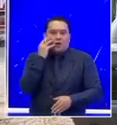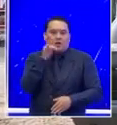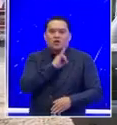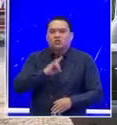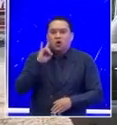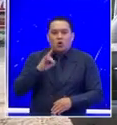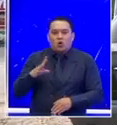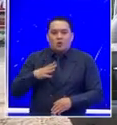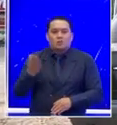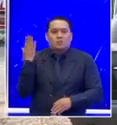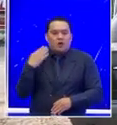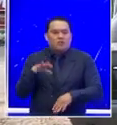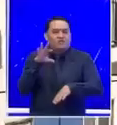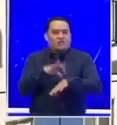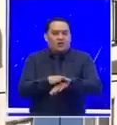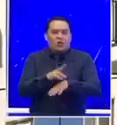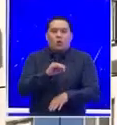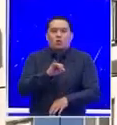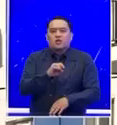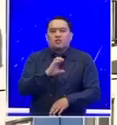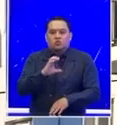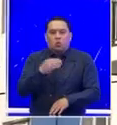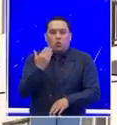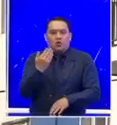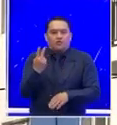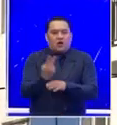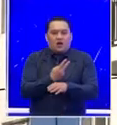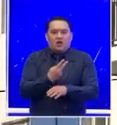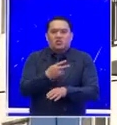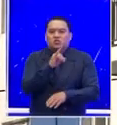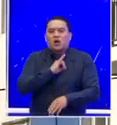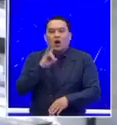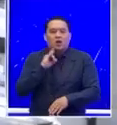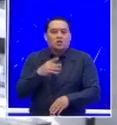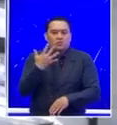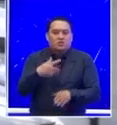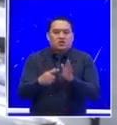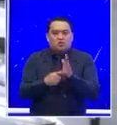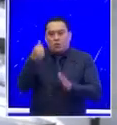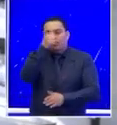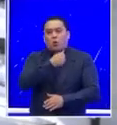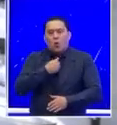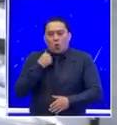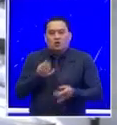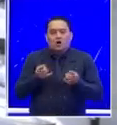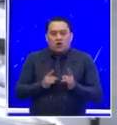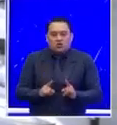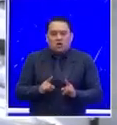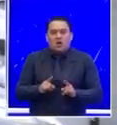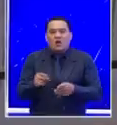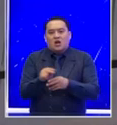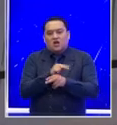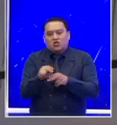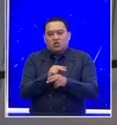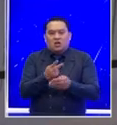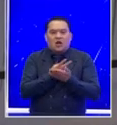у которой ранее был выявлен коронавирус. При этом вторая жительница 1957 года рождения находится на